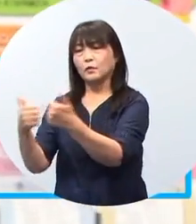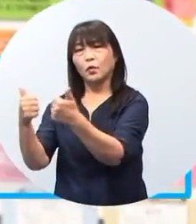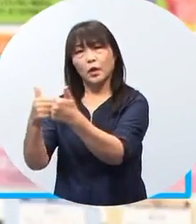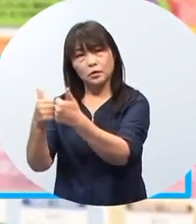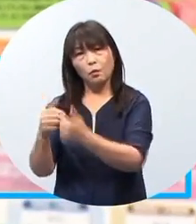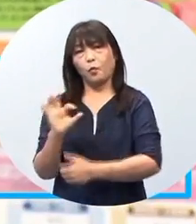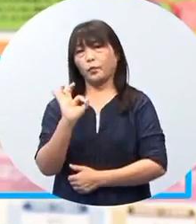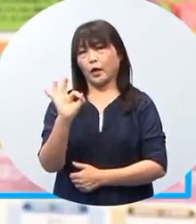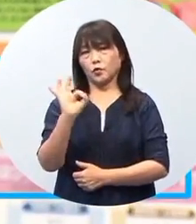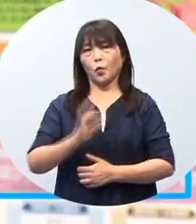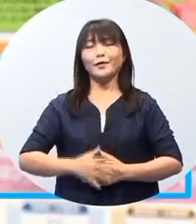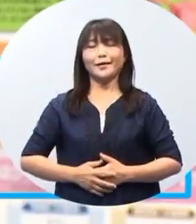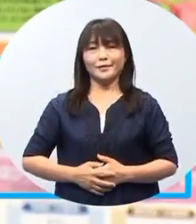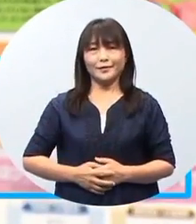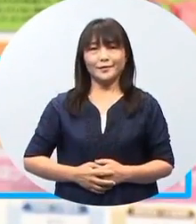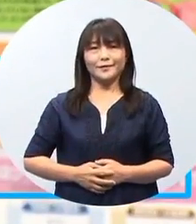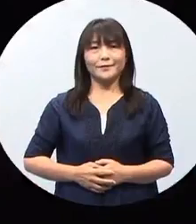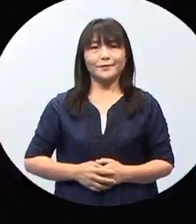談を受けたまわります。